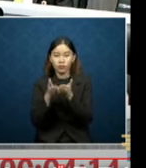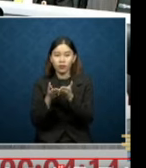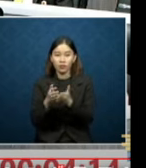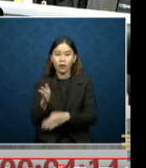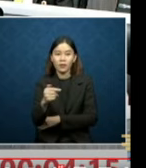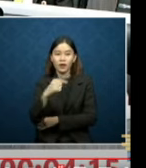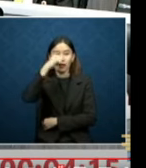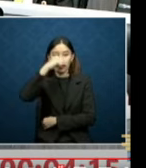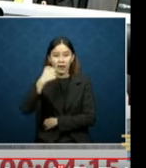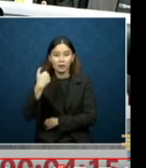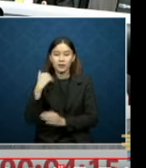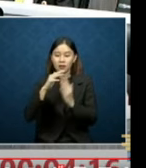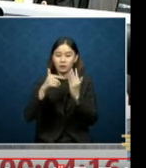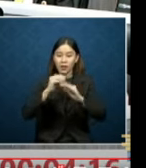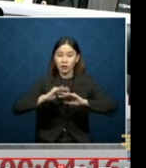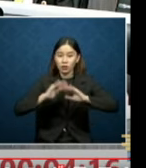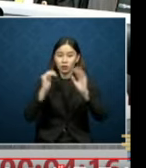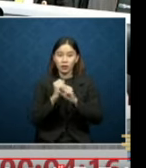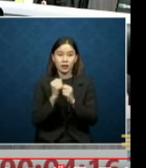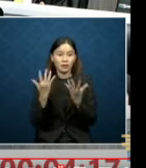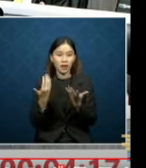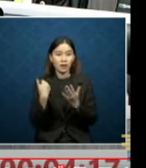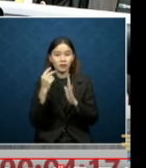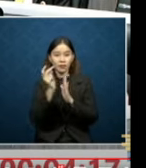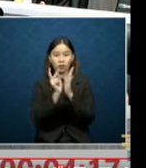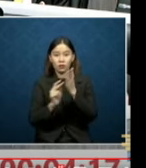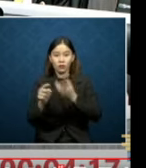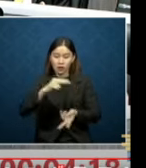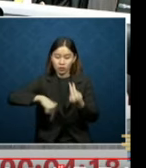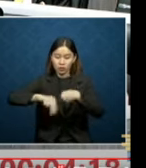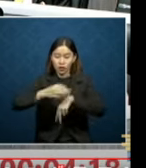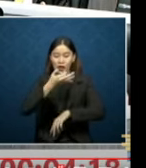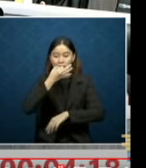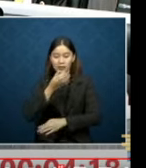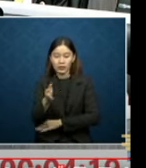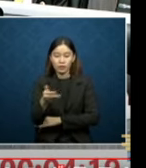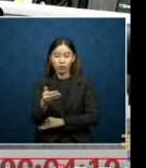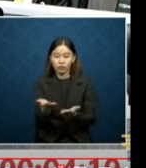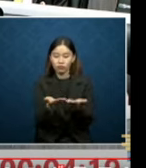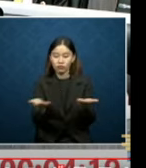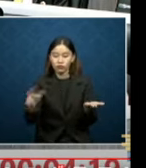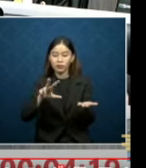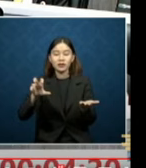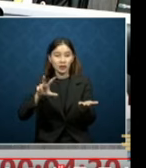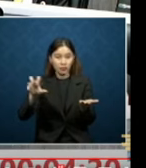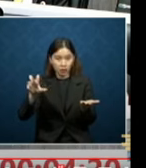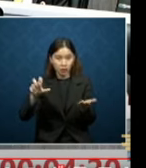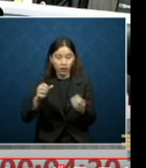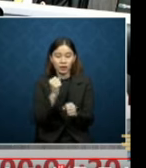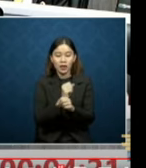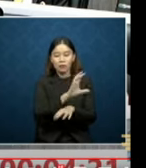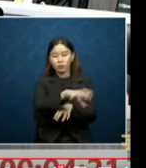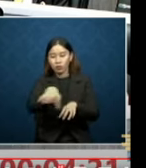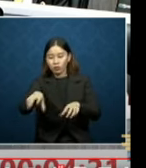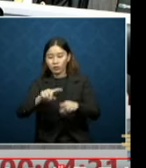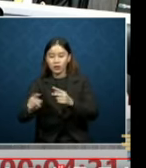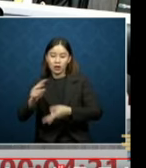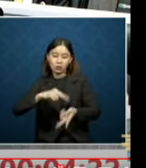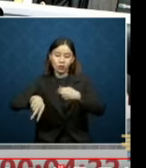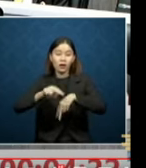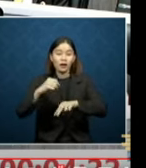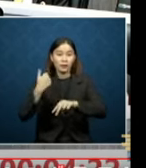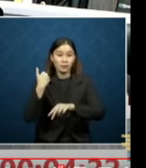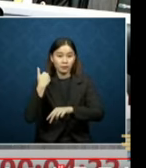มีแผนปลดล็อกอย่างไรมีกฎหมายควบคุมอาชีพประมงกว่า300ฉบับหลายหน่วยงานเข้ามาควบคุมก